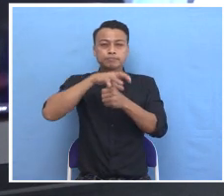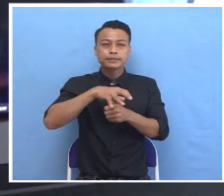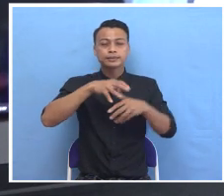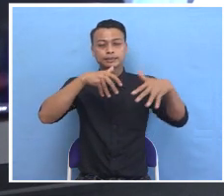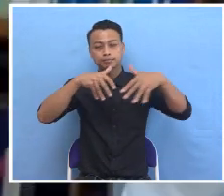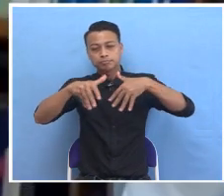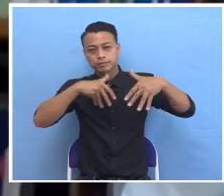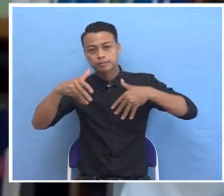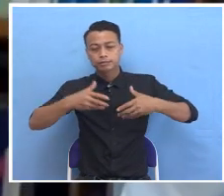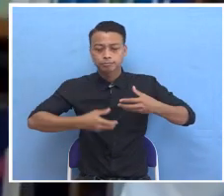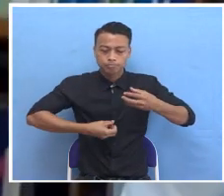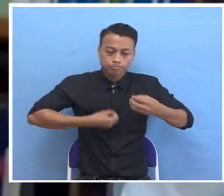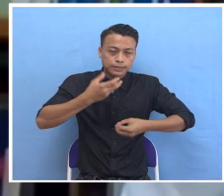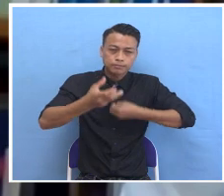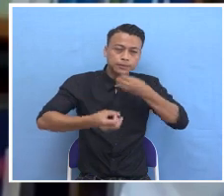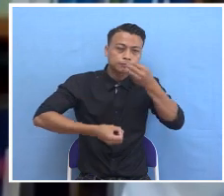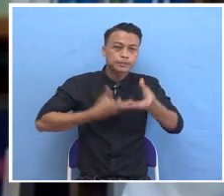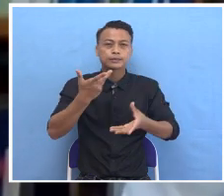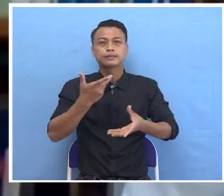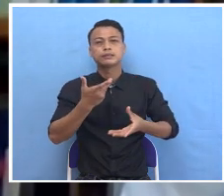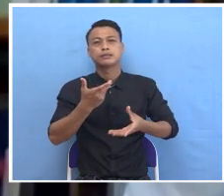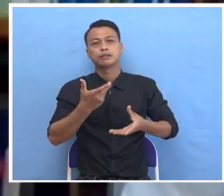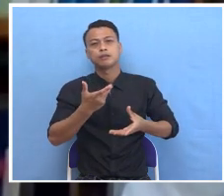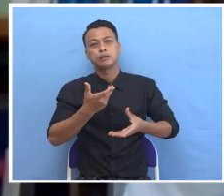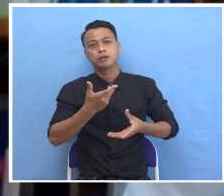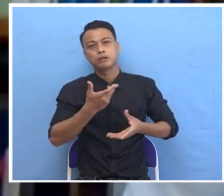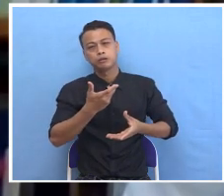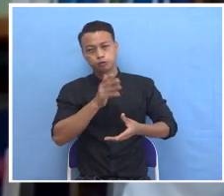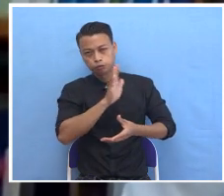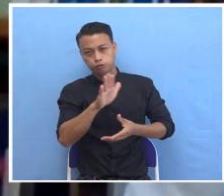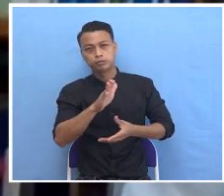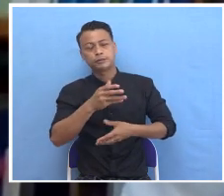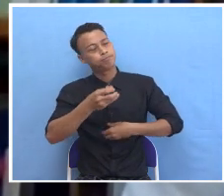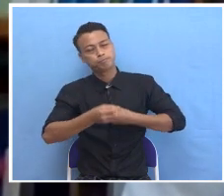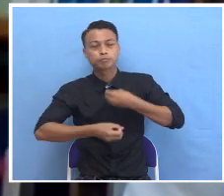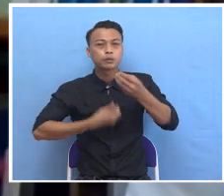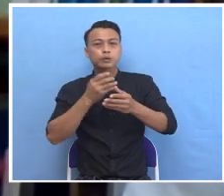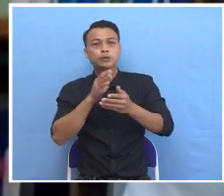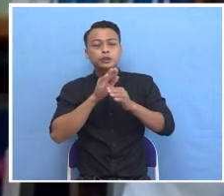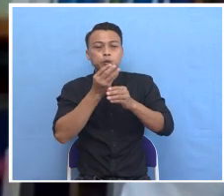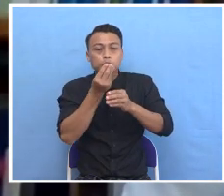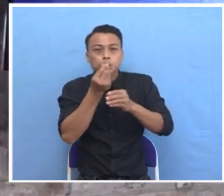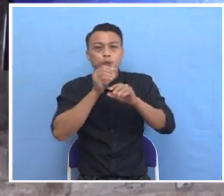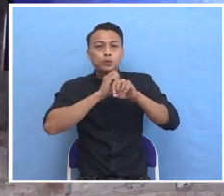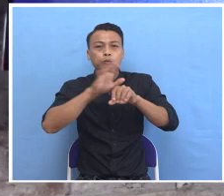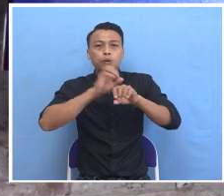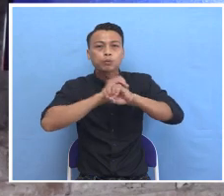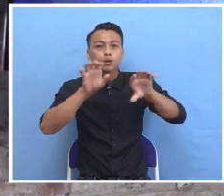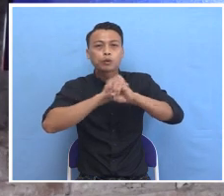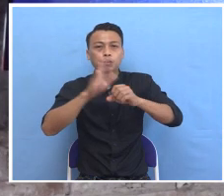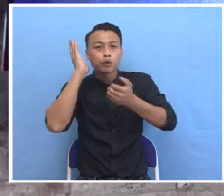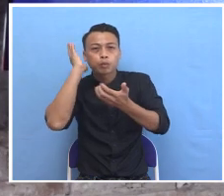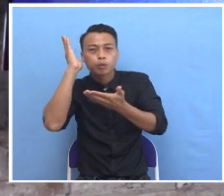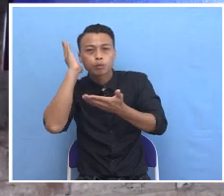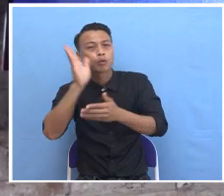ကုန်မဟုတ်ပါဘူးအဲ့ဒါလည်းသူတို့အပြစ်တင်လို့တော့မရဘူးမကျေနပ်ချက်တွေကြောင့်သူကခက်ကြမ်းတမ်းတုံ့ပြန်တယ်အဲ့လိုတုံ့ပြန်လိုက်ရ